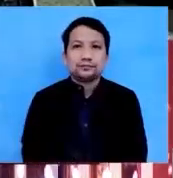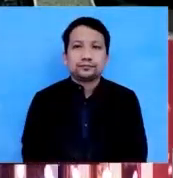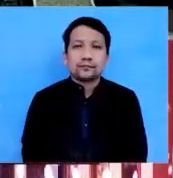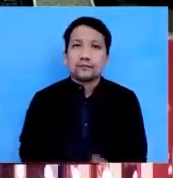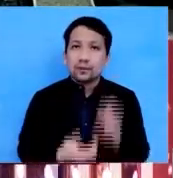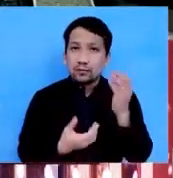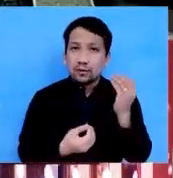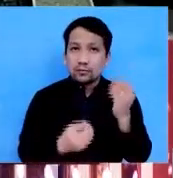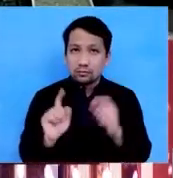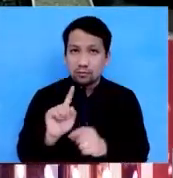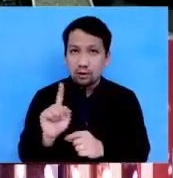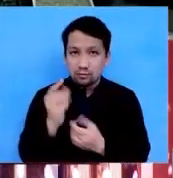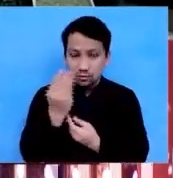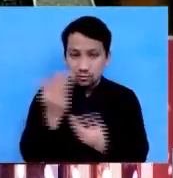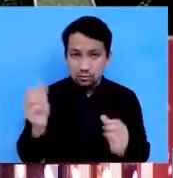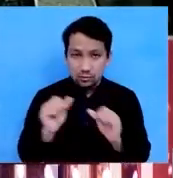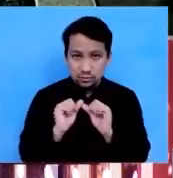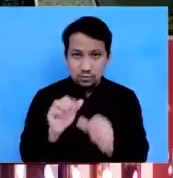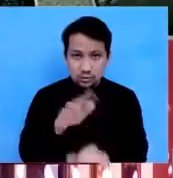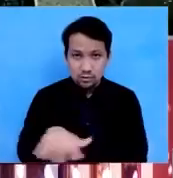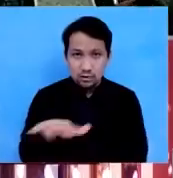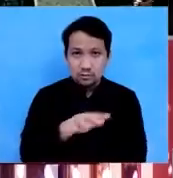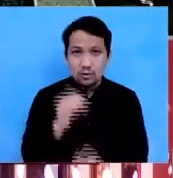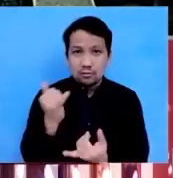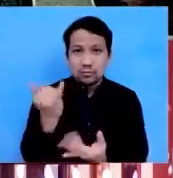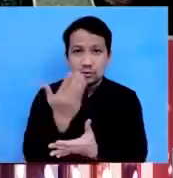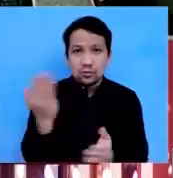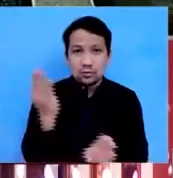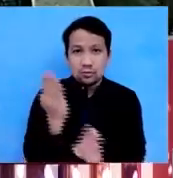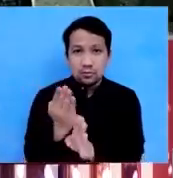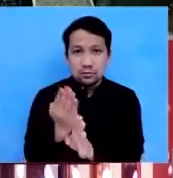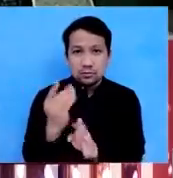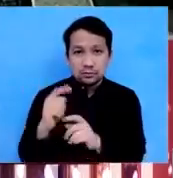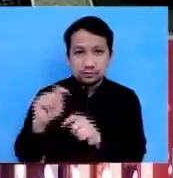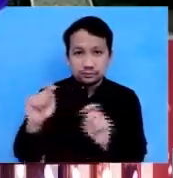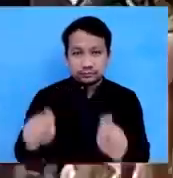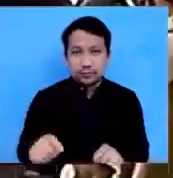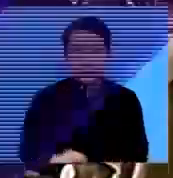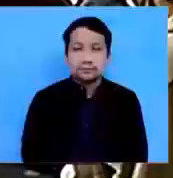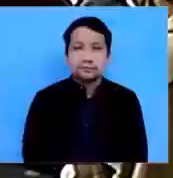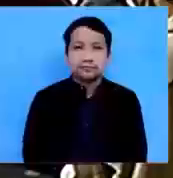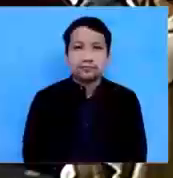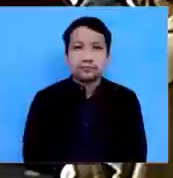ang dating ng mga pasahero dyan ngayon sa bus terminal?